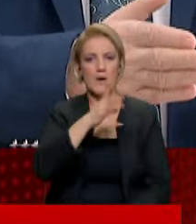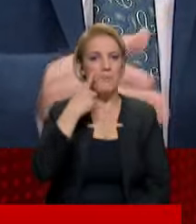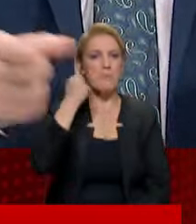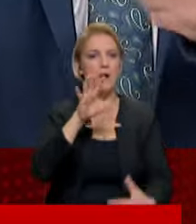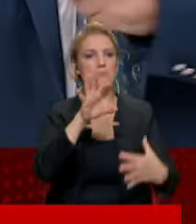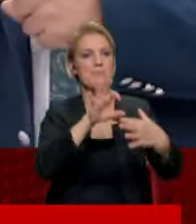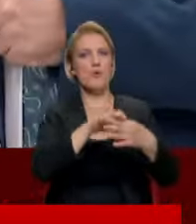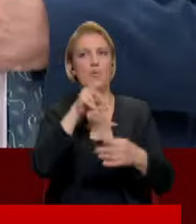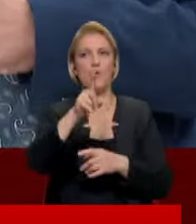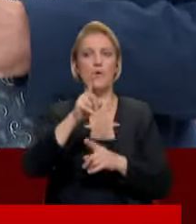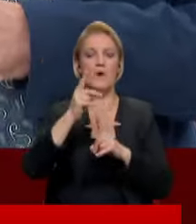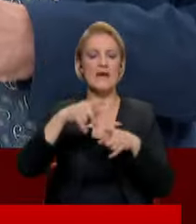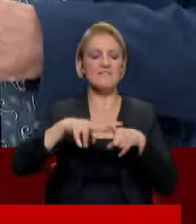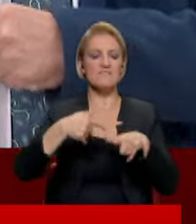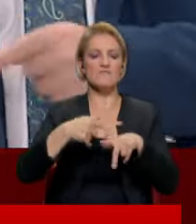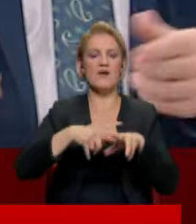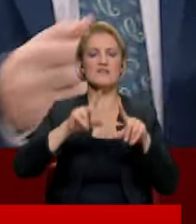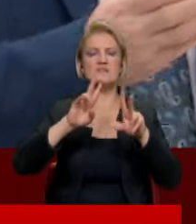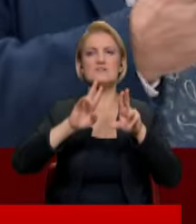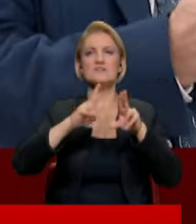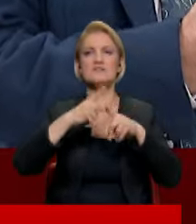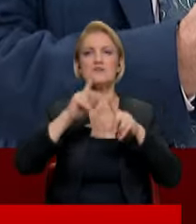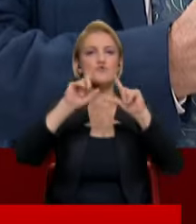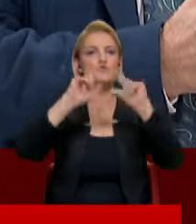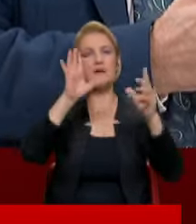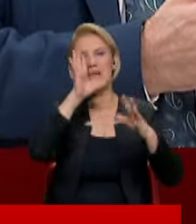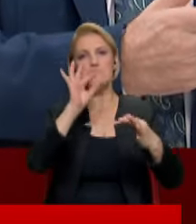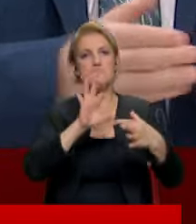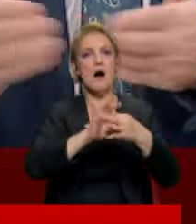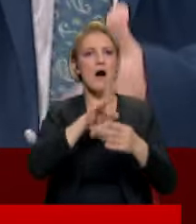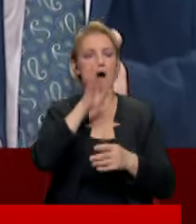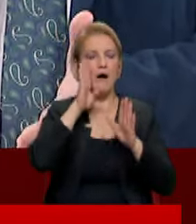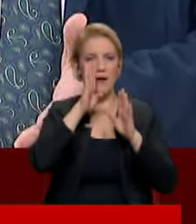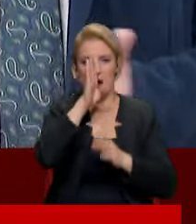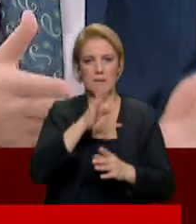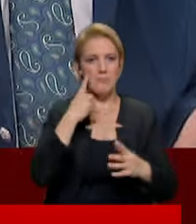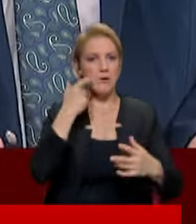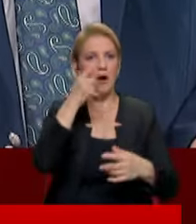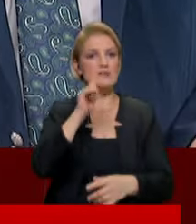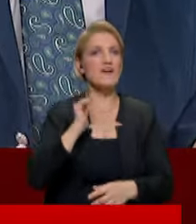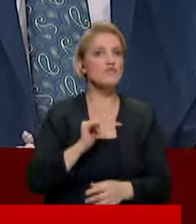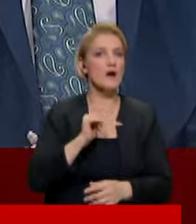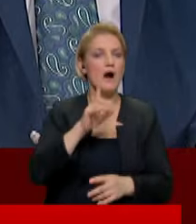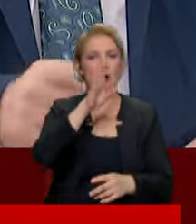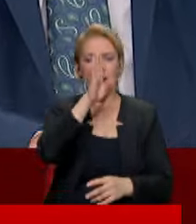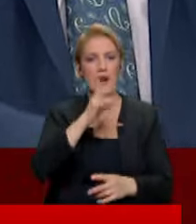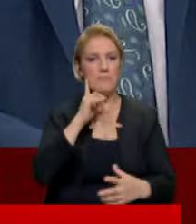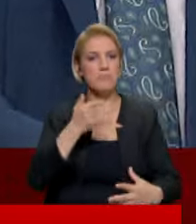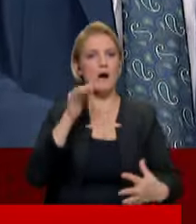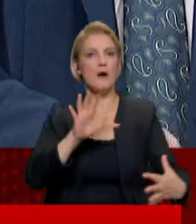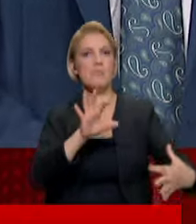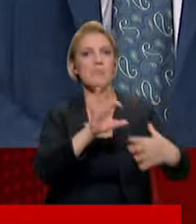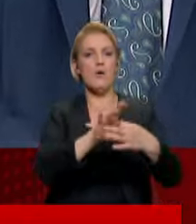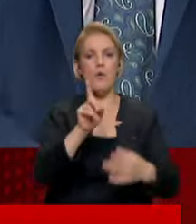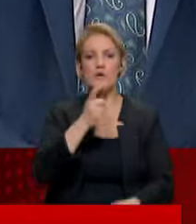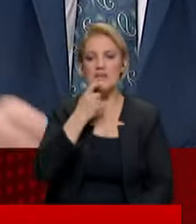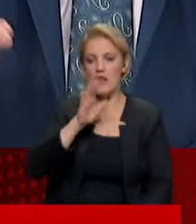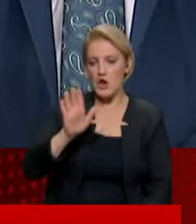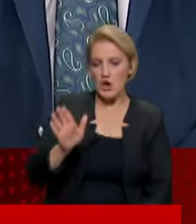o infaz kuruma kime bağlıydı Adalet Bakanlığı'na o savcılık O da Adalet Bakanlığı'na Peki 10 yıl